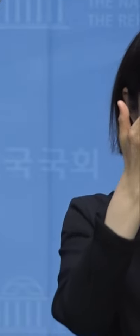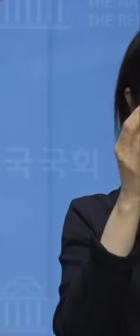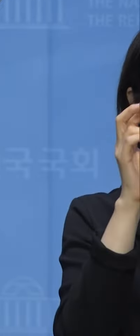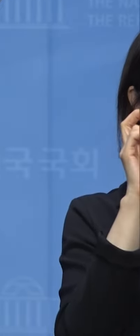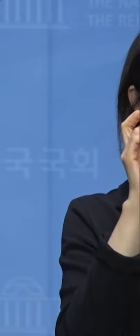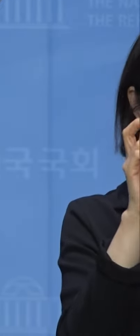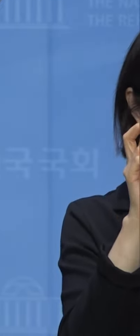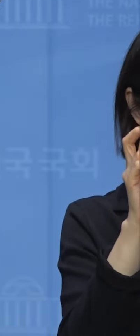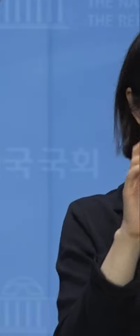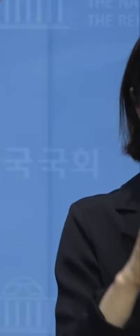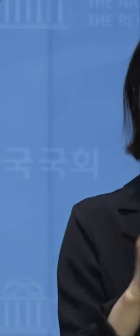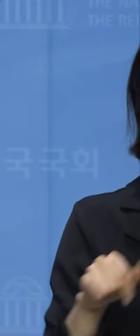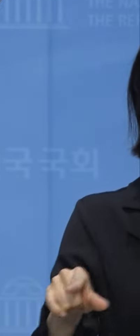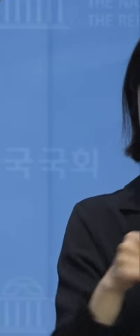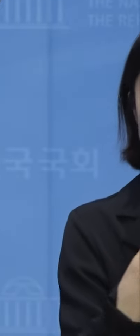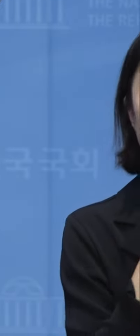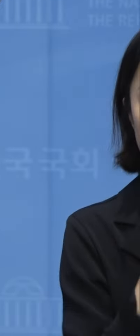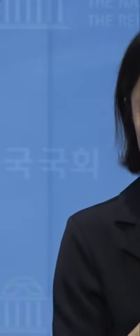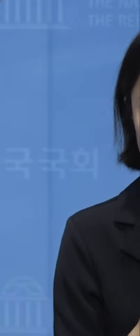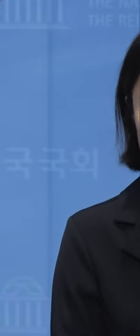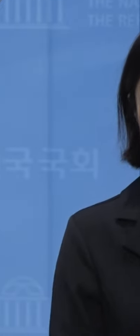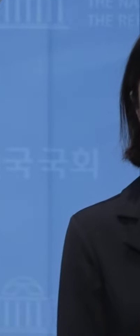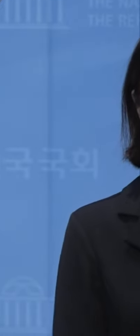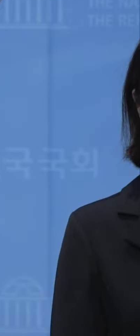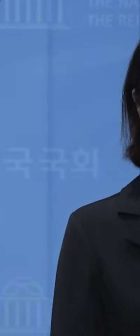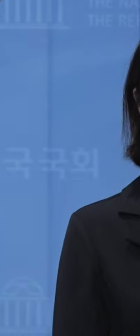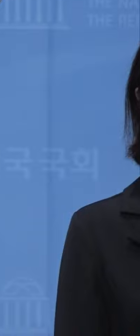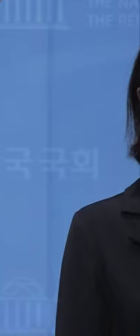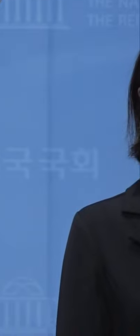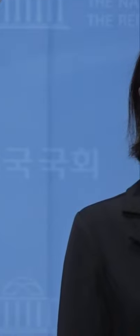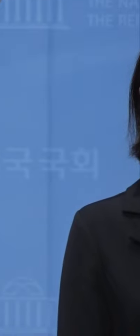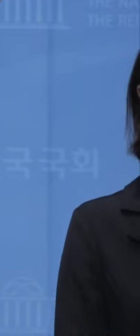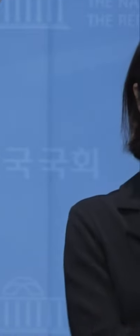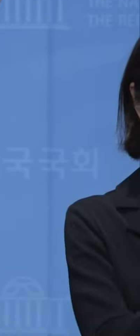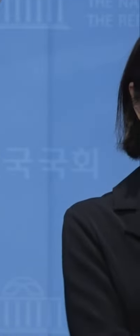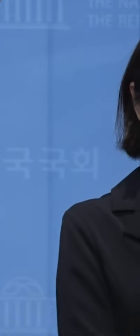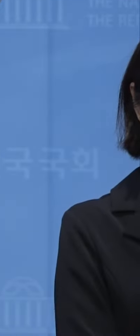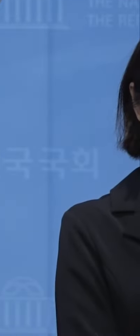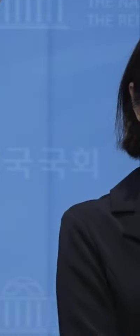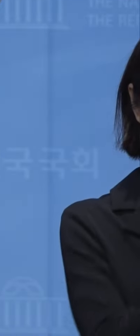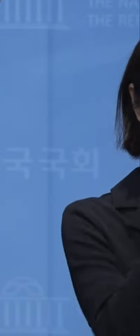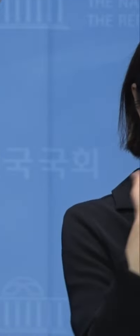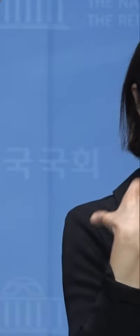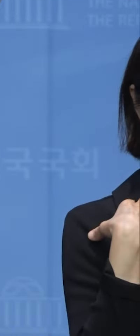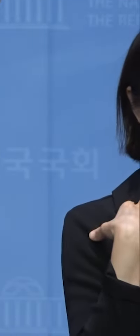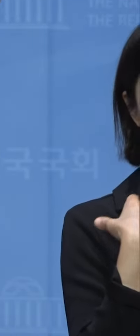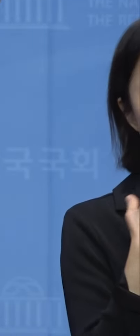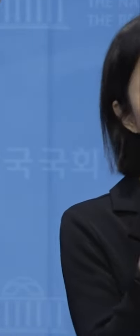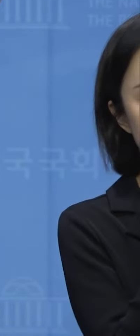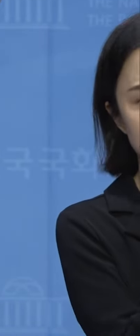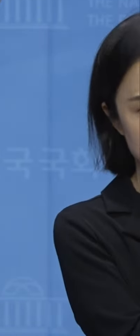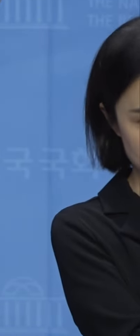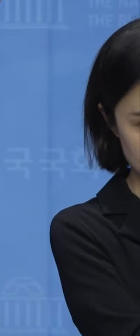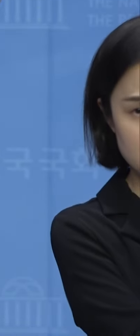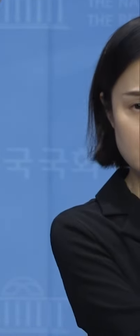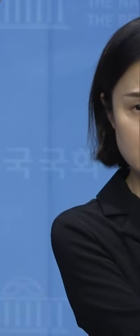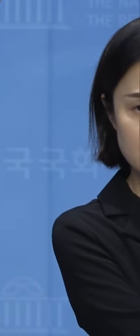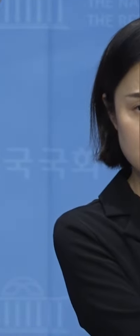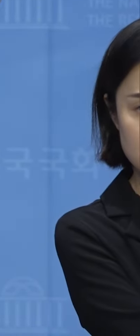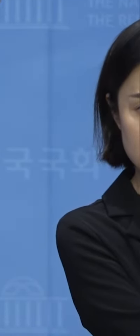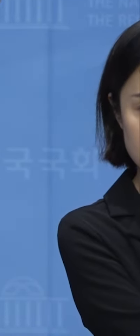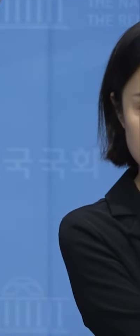최고위원 출마 입장문 발표에 앞서서요. 윤석열 국가 권력의 무능력과 무책임, 무대응으로 인해